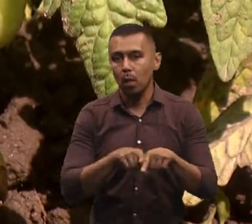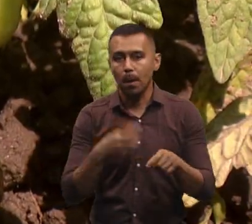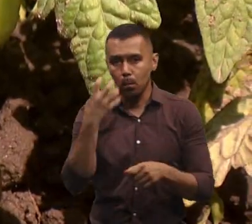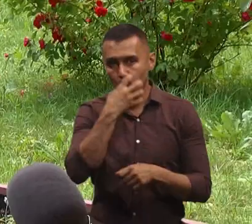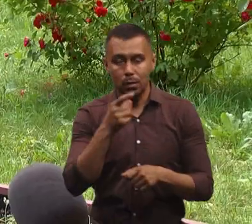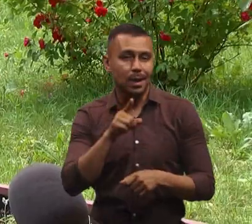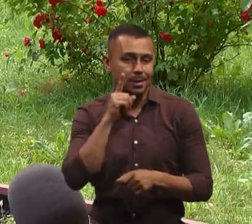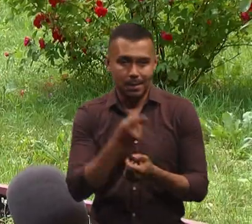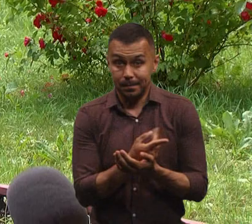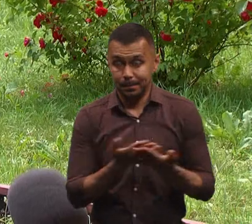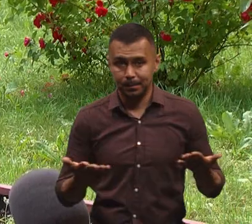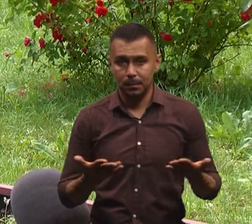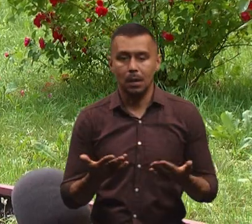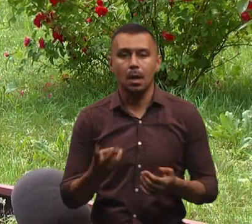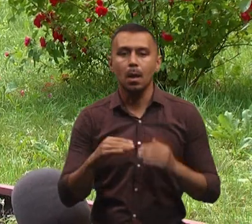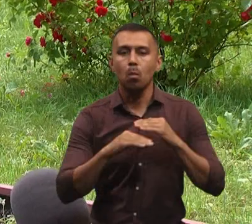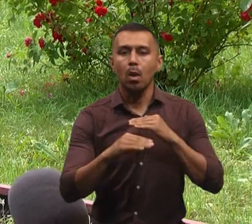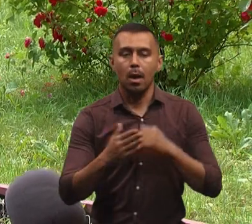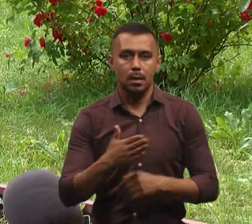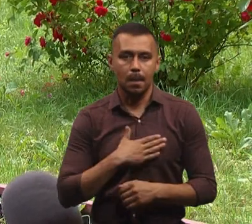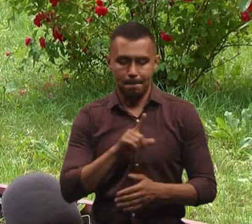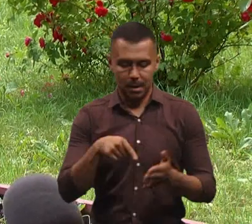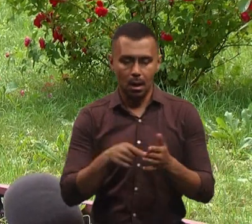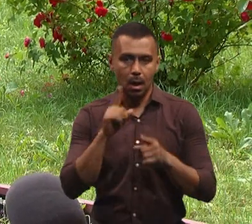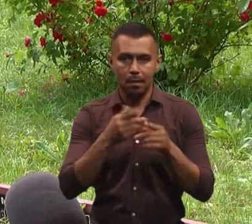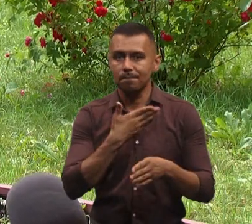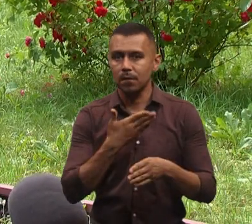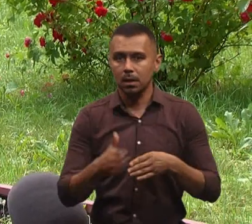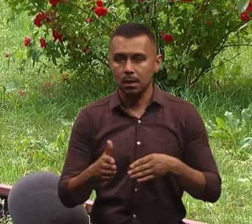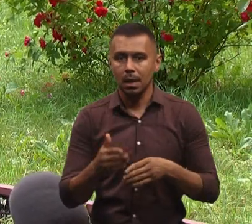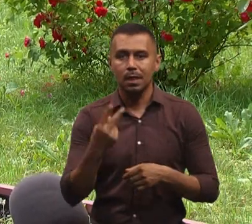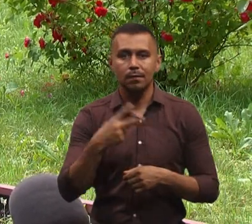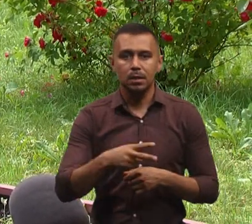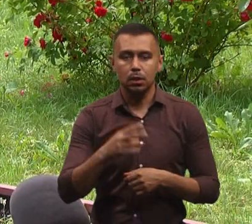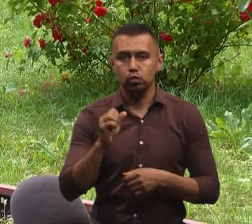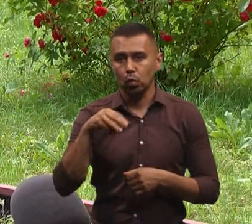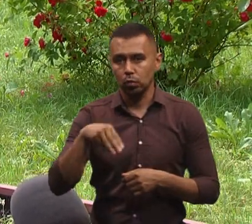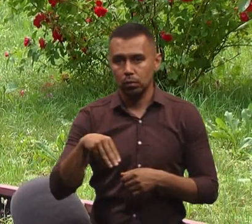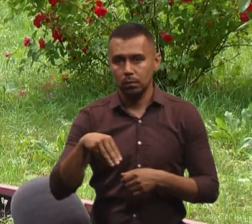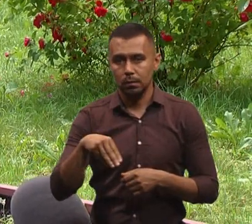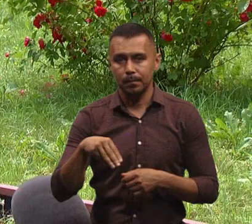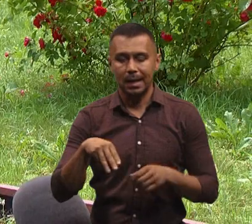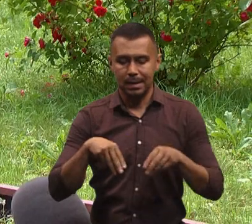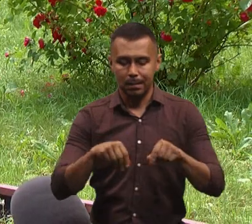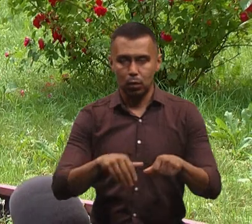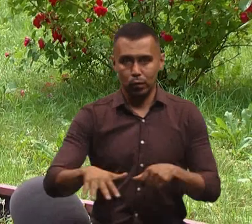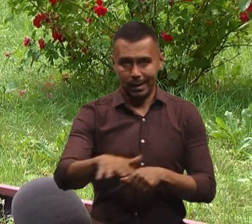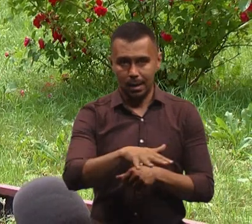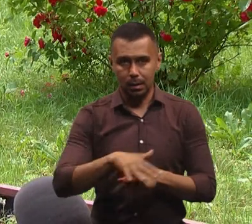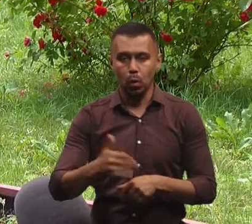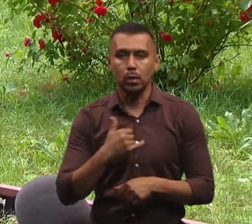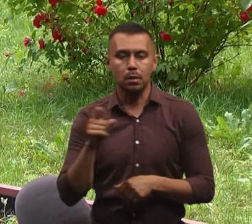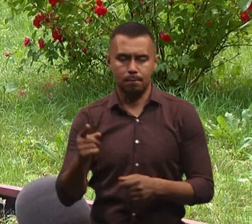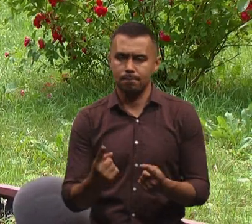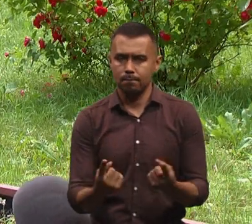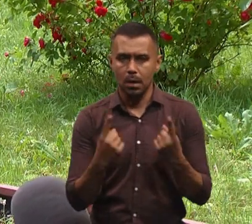та зелень. Нас ще на полях, нам міська рада виділила 20 соток земельної ділянки. У нас там